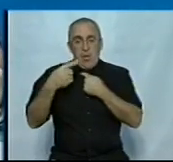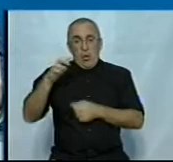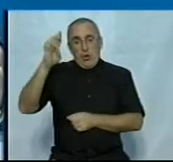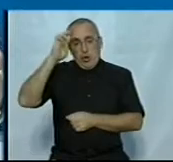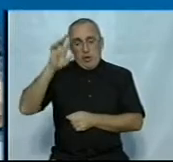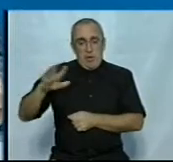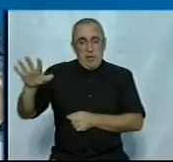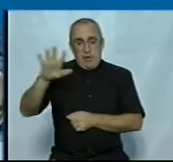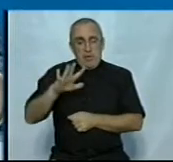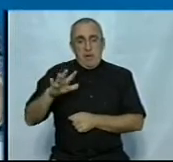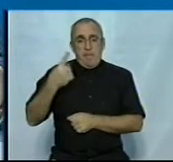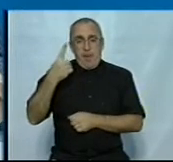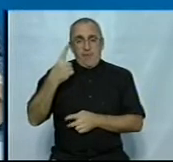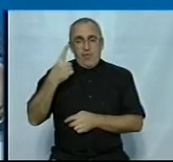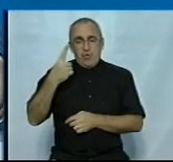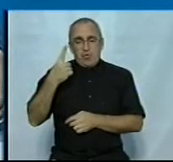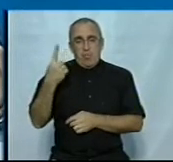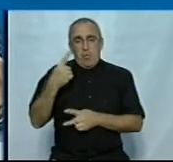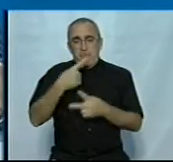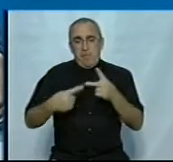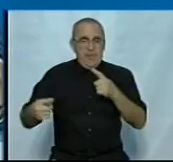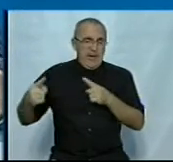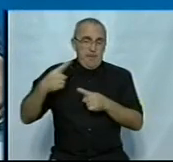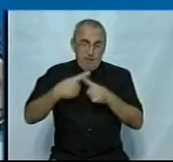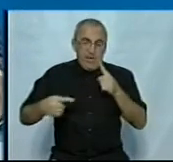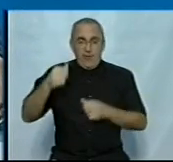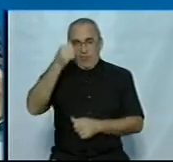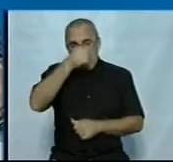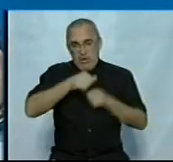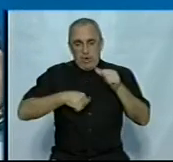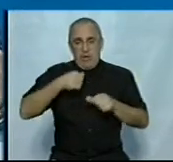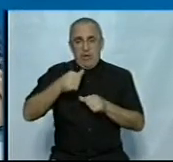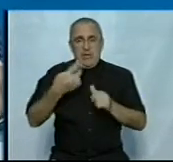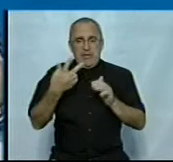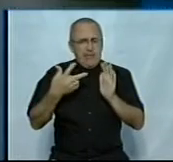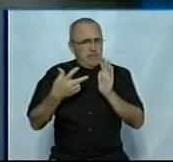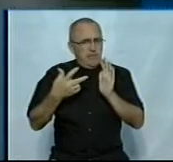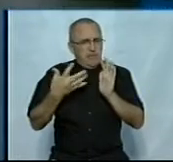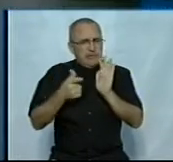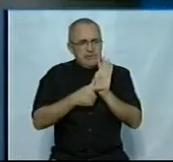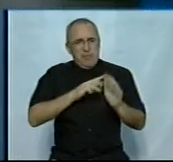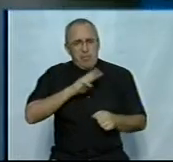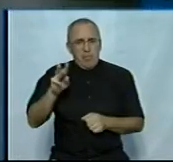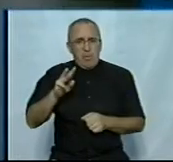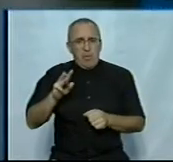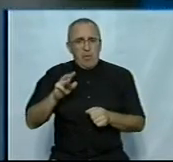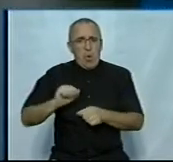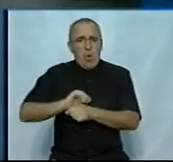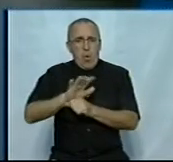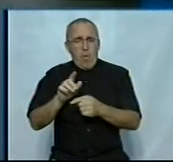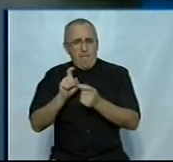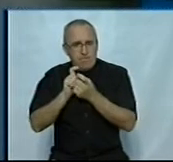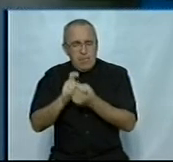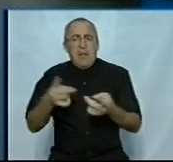в першому півріччі. Ми спрямували близько 57 мільйонів гривень на боротьбу з ковідом. І це